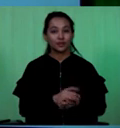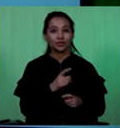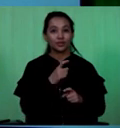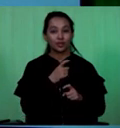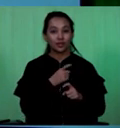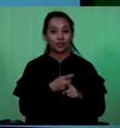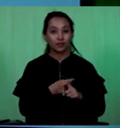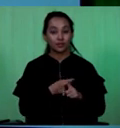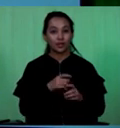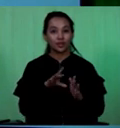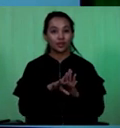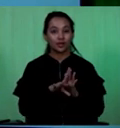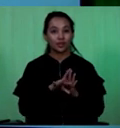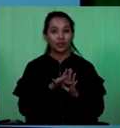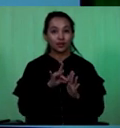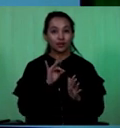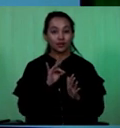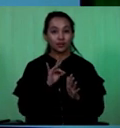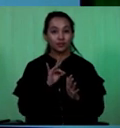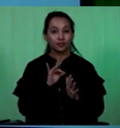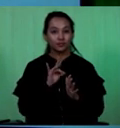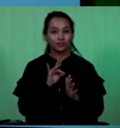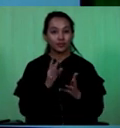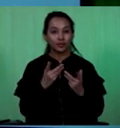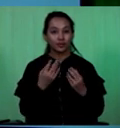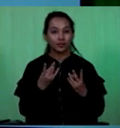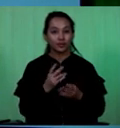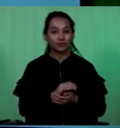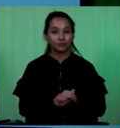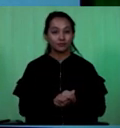Tenglamani tanlash usulida yechamiz.